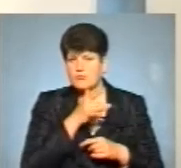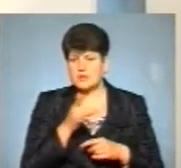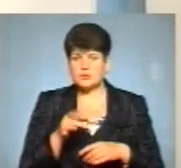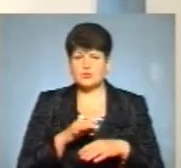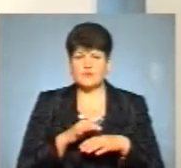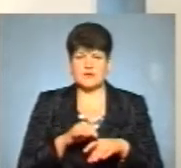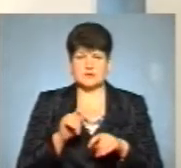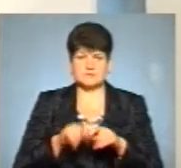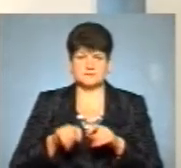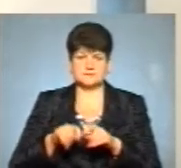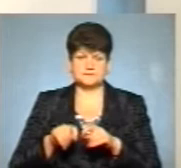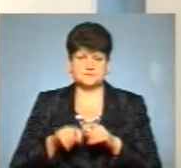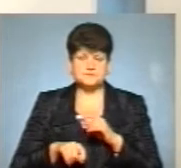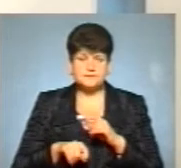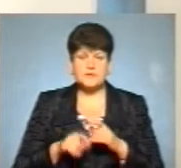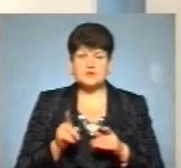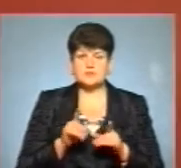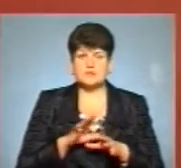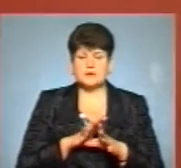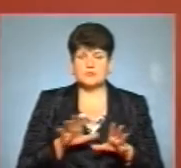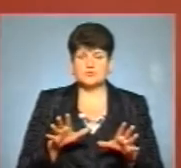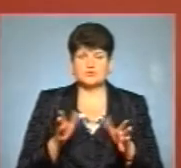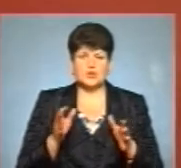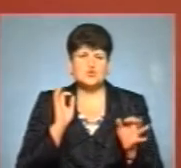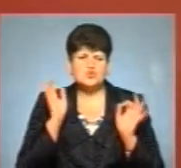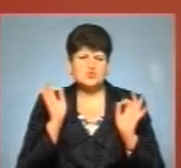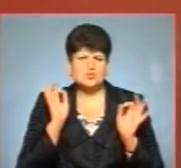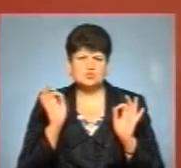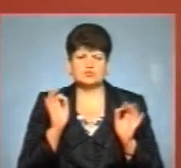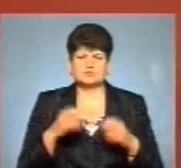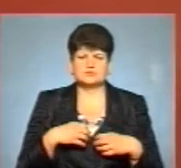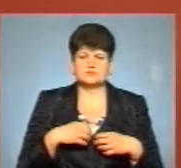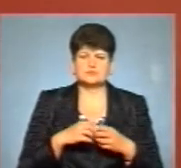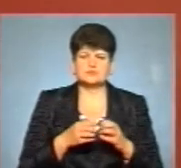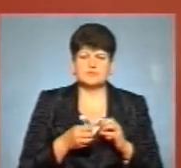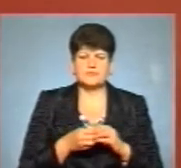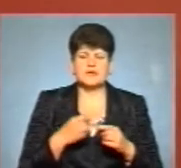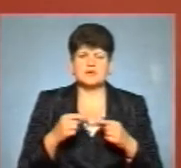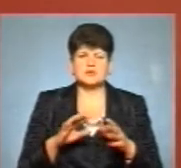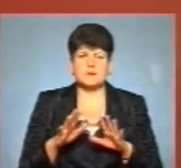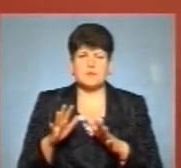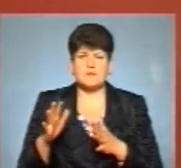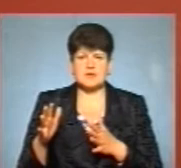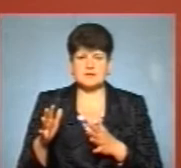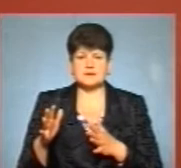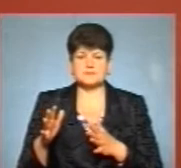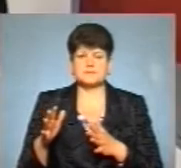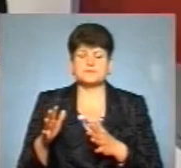тестування, проходження тестування, щоб це не створювати певного там шуму, ажіотажу і інших таких моментів. Ну